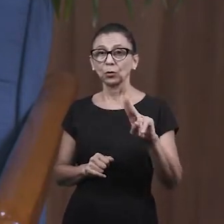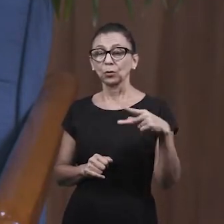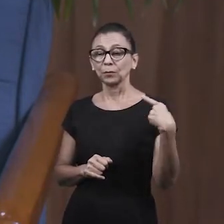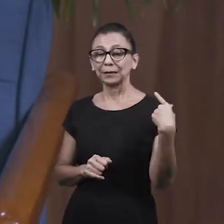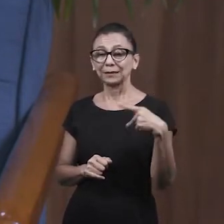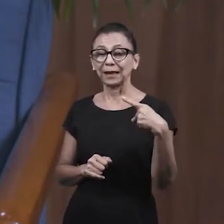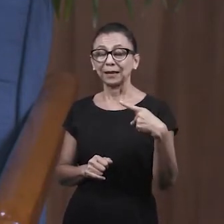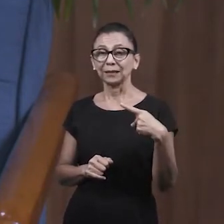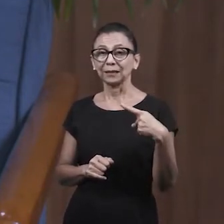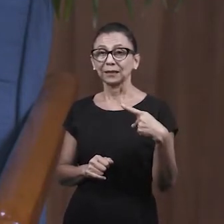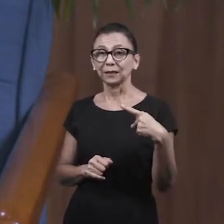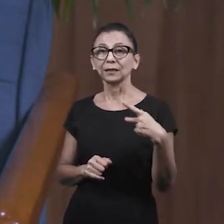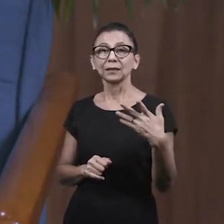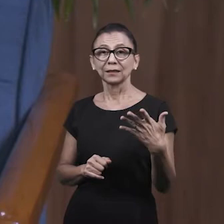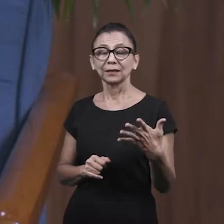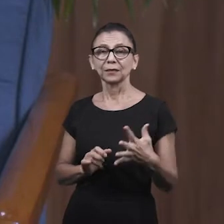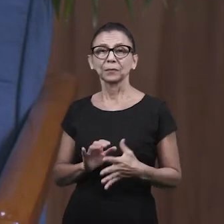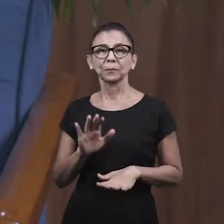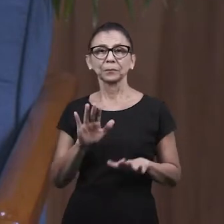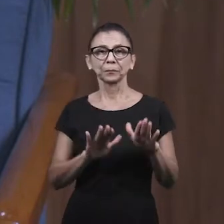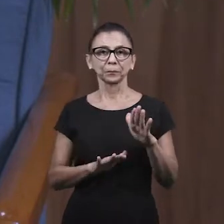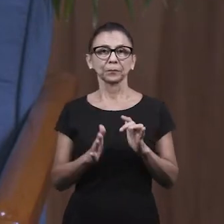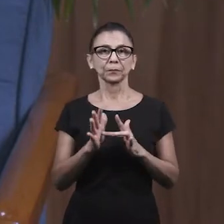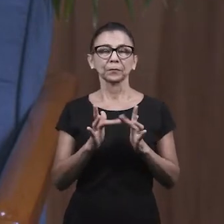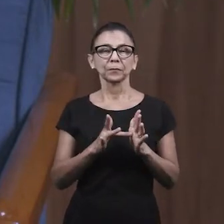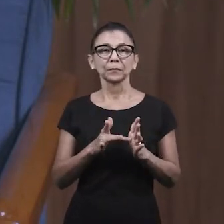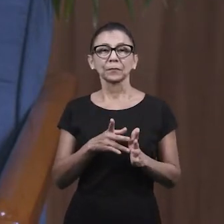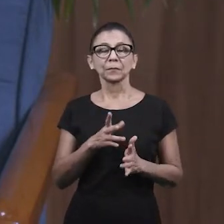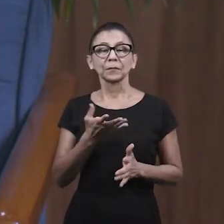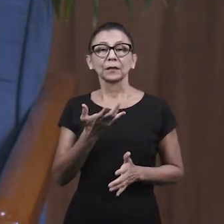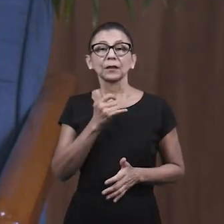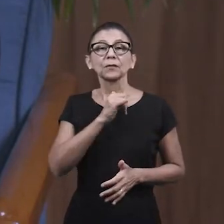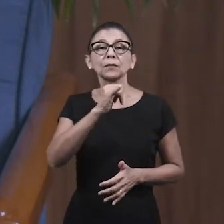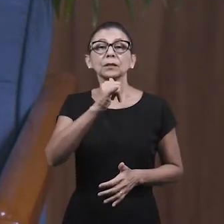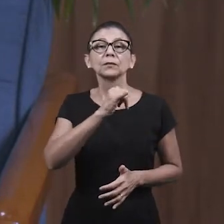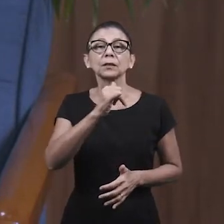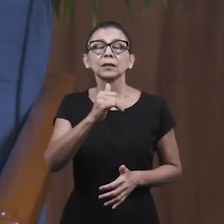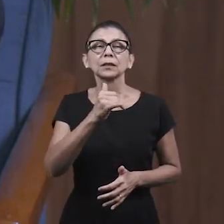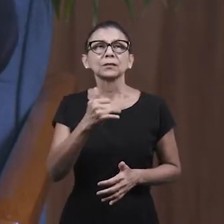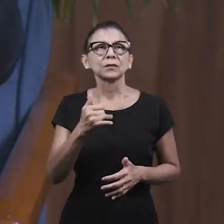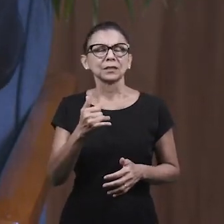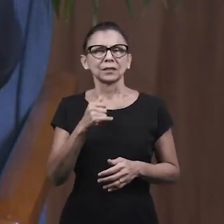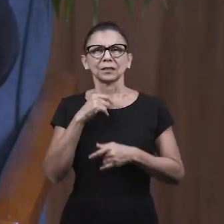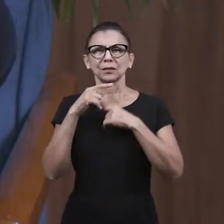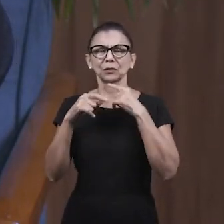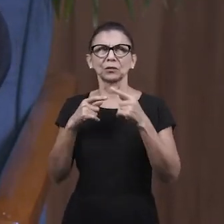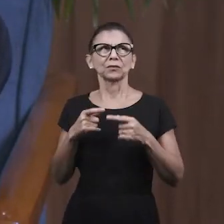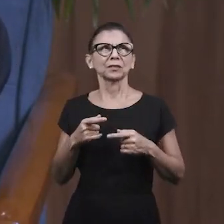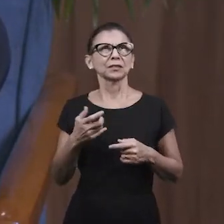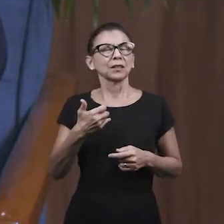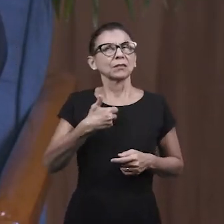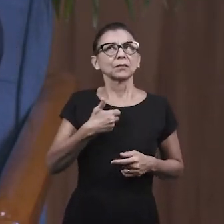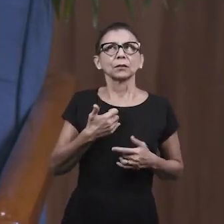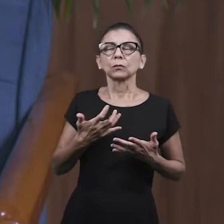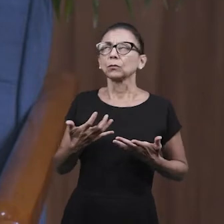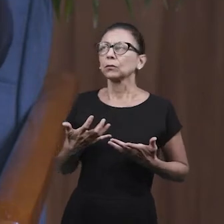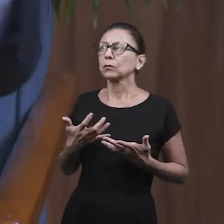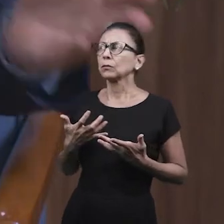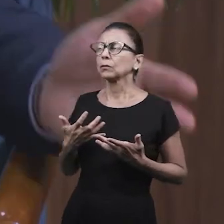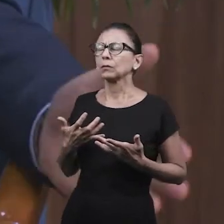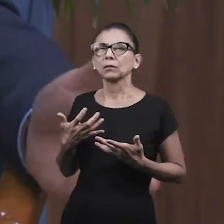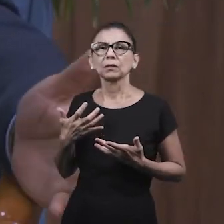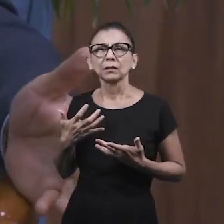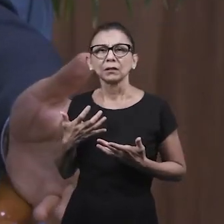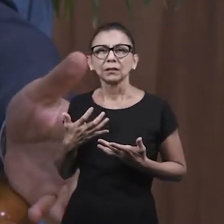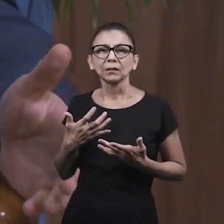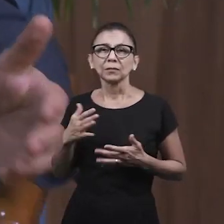Jésus, il veut parler, la personne n'entend pas. Peut-être vous êtes en train de chercher Jésus parmi les